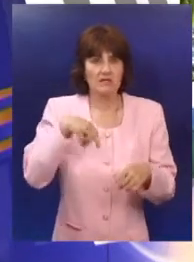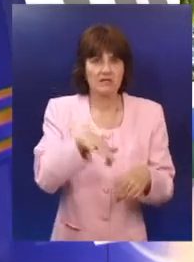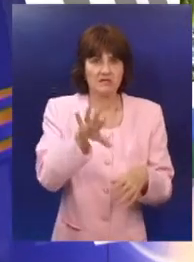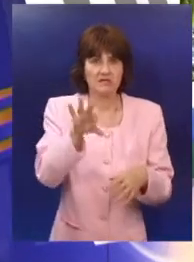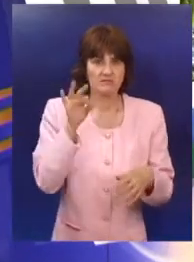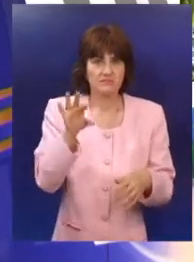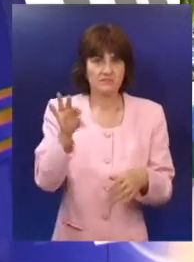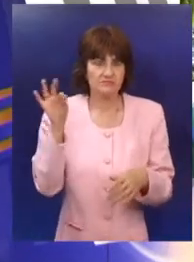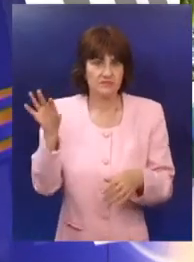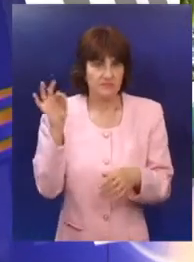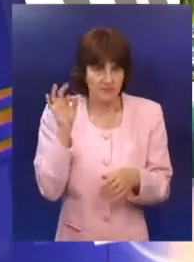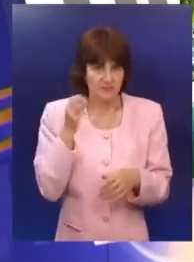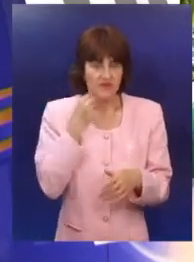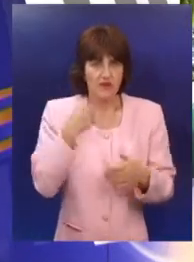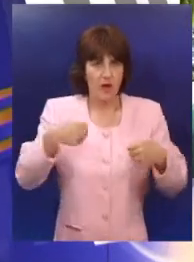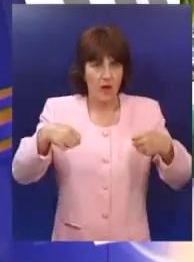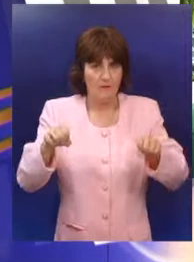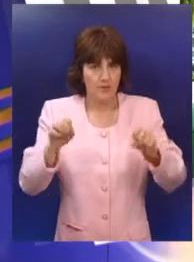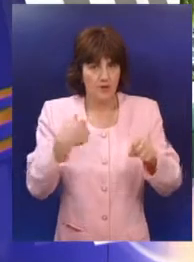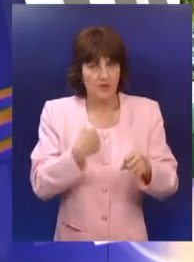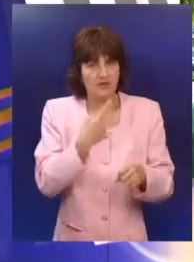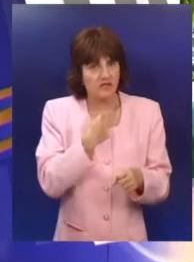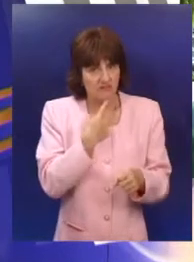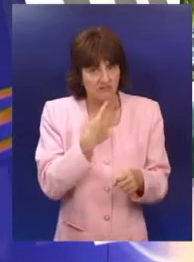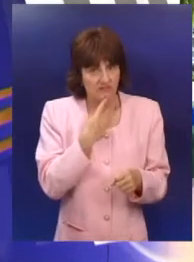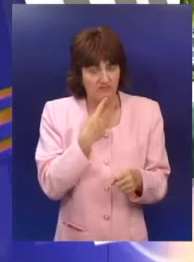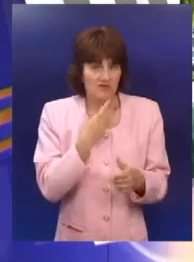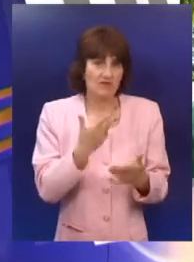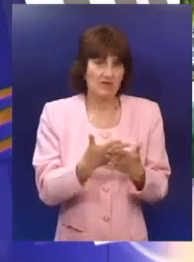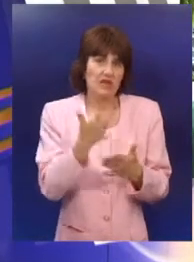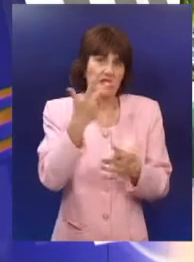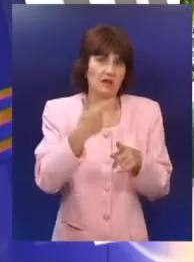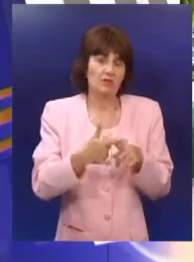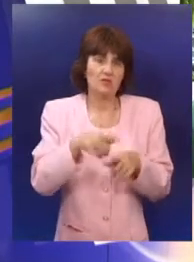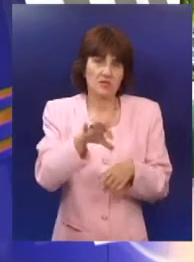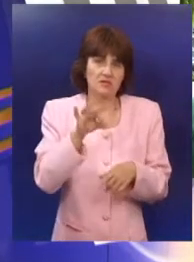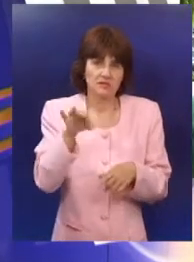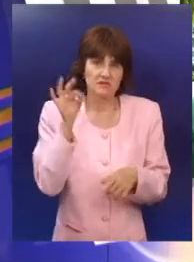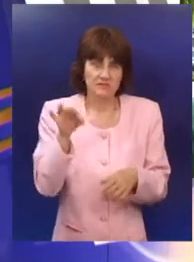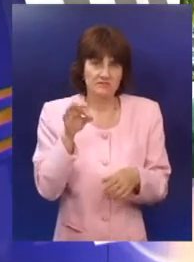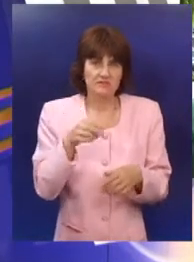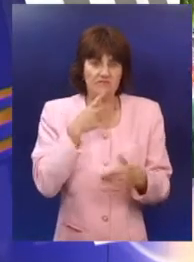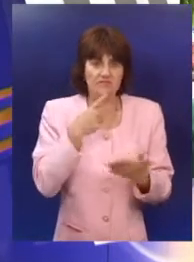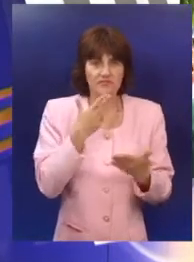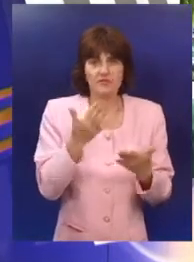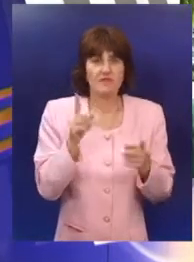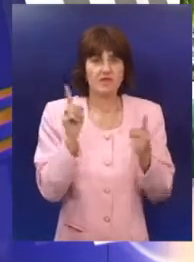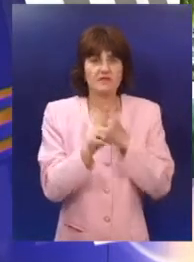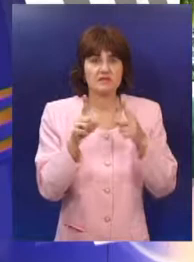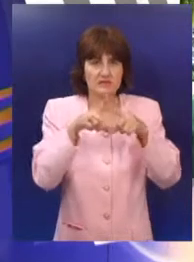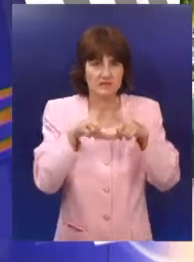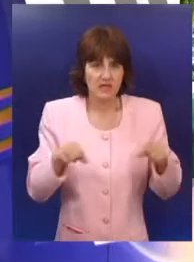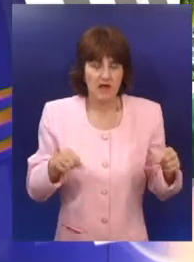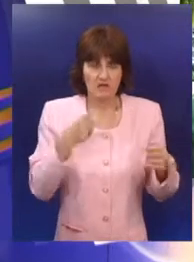prođu proveru znanja iz upravljanja motornim vozilom, motociklom, a tri puta će morati i testove da rade, tako da verovatno